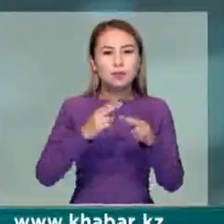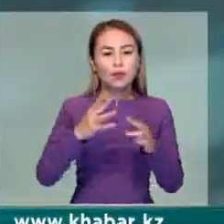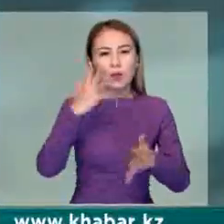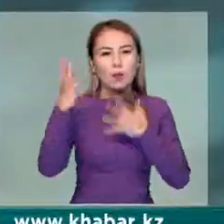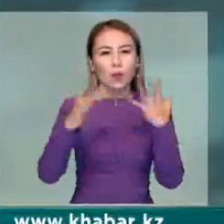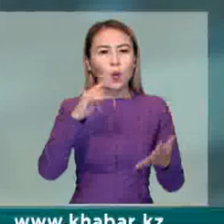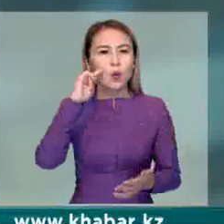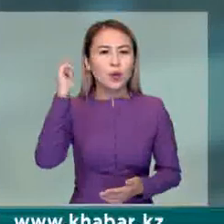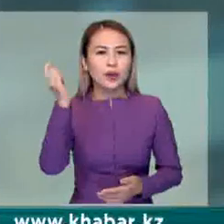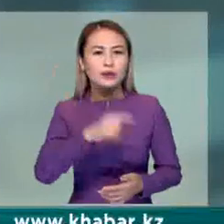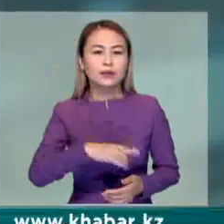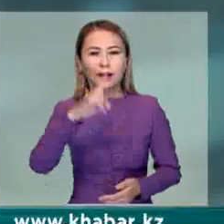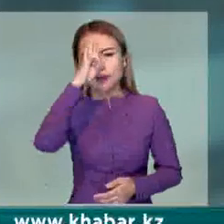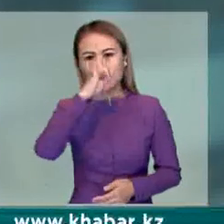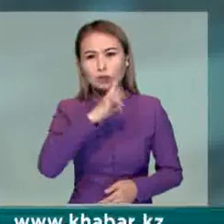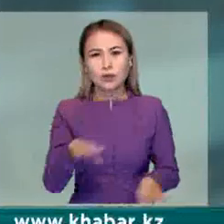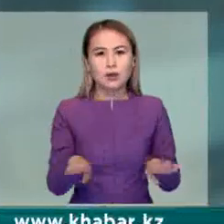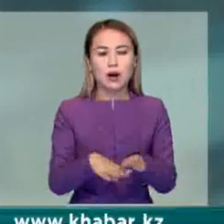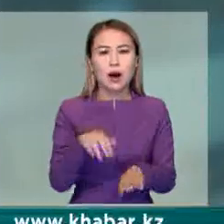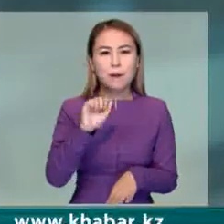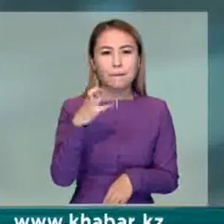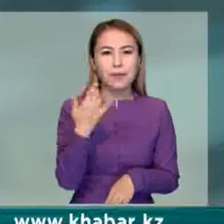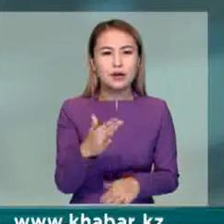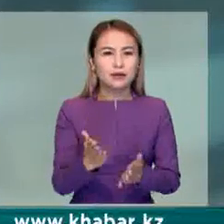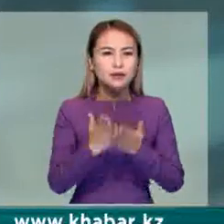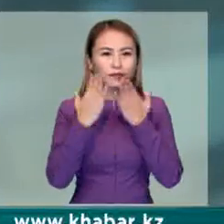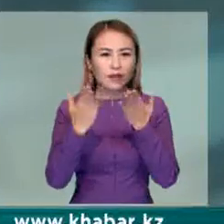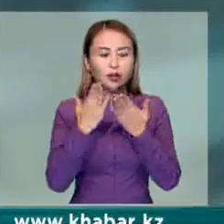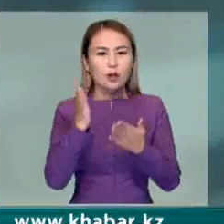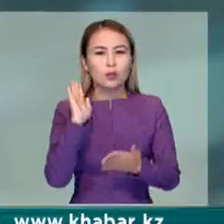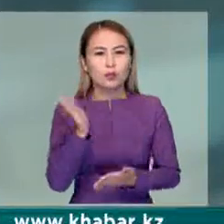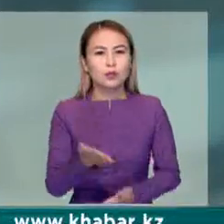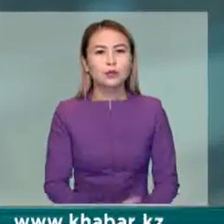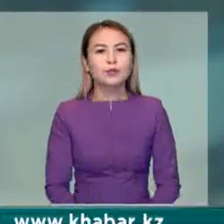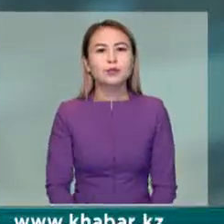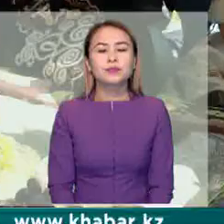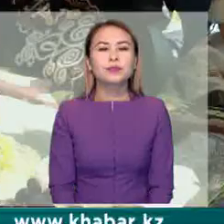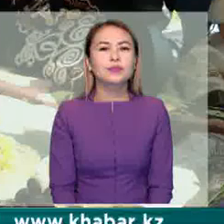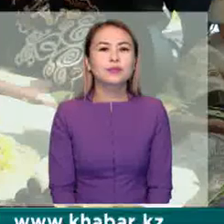жарғай, Украинадағы жергілікті қазақтар осы жолы Абайдың өлеңдерін шырқамаққа бас қосты.